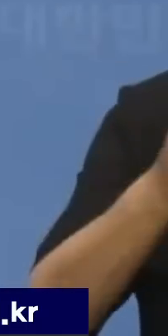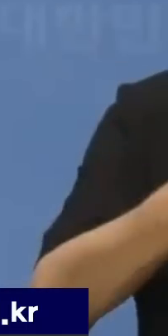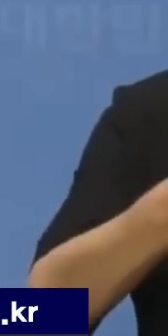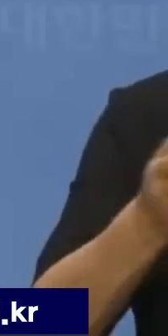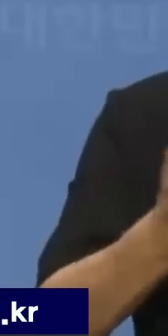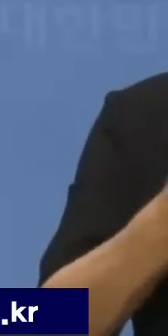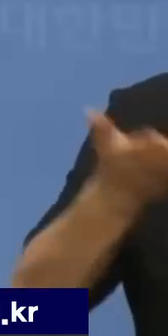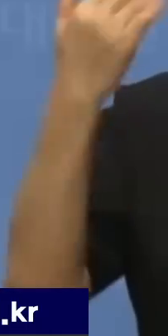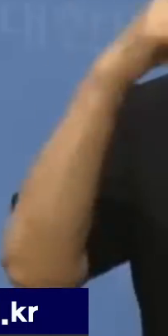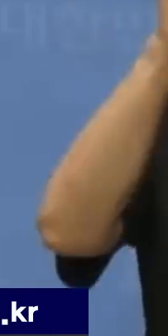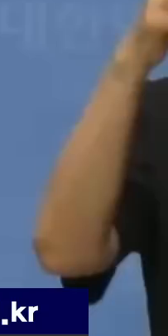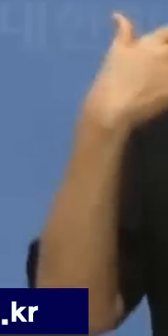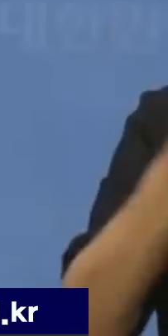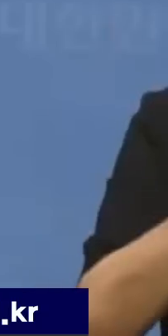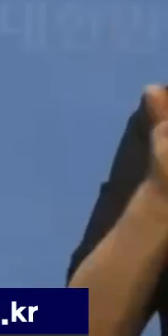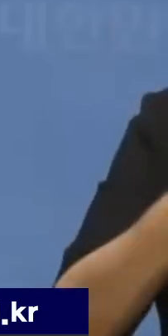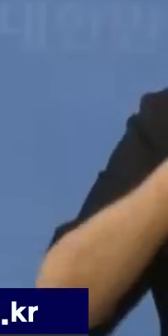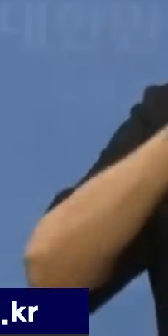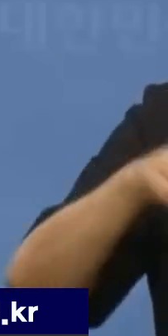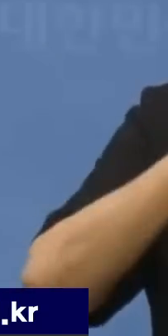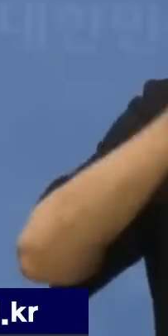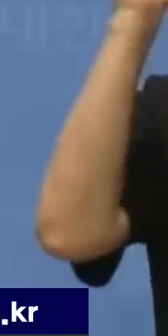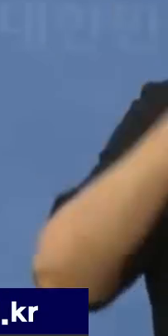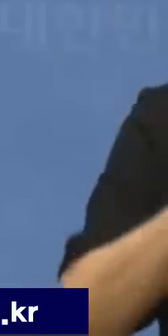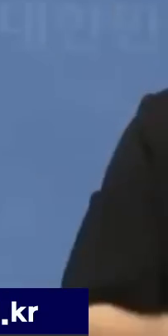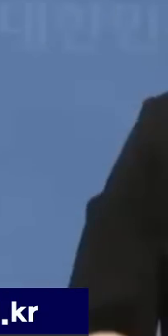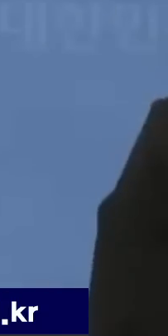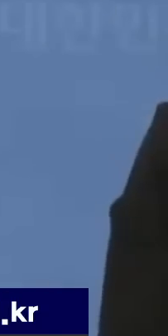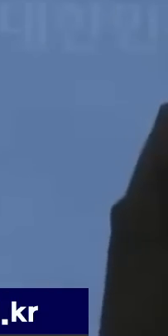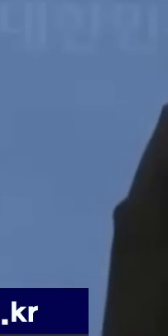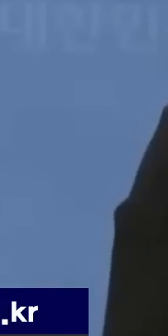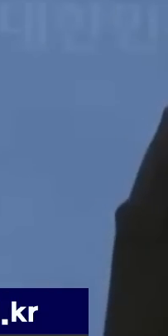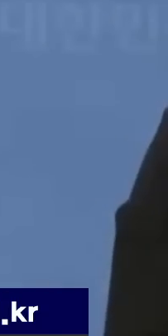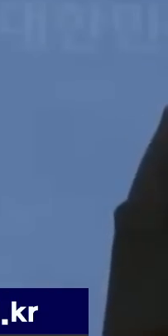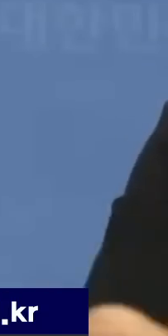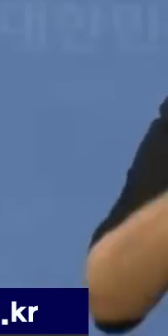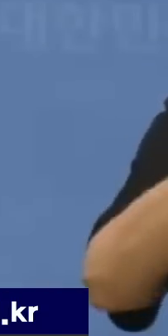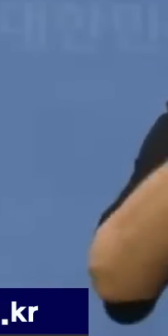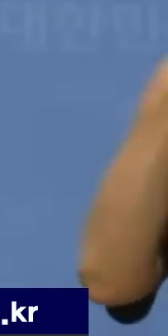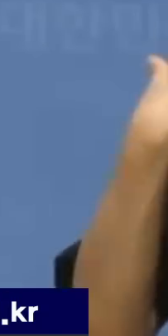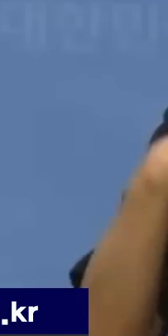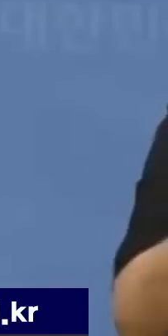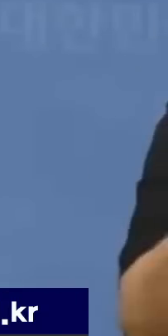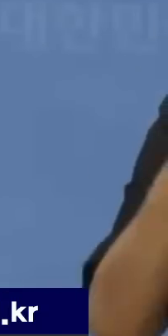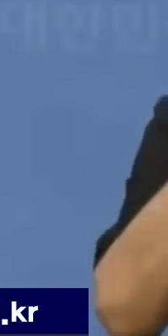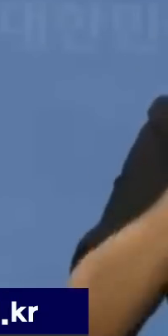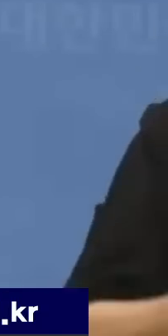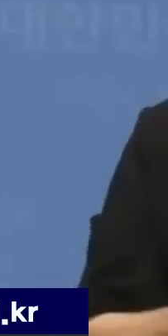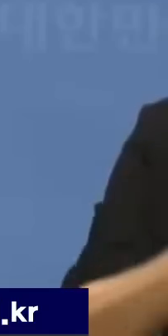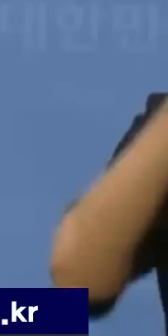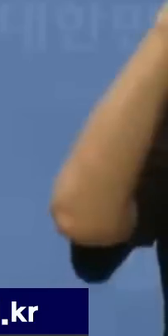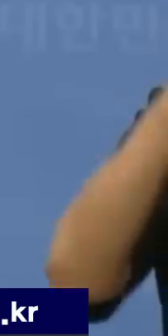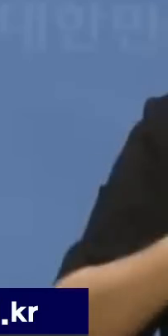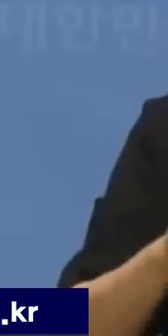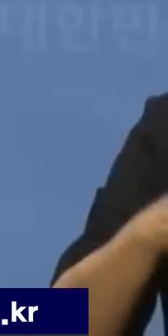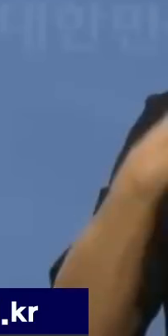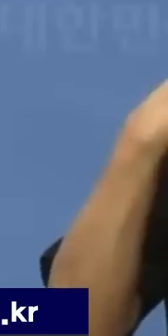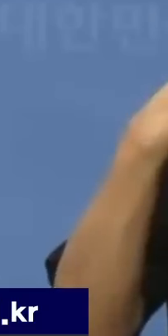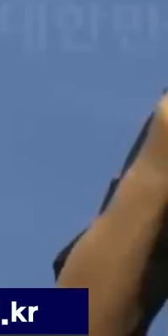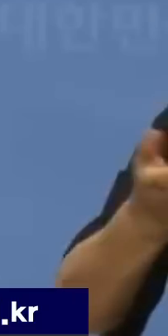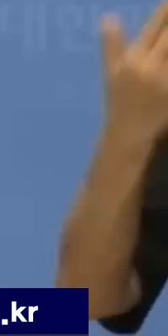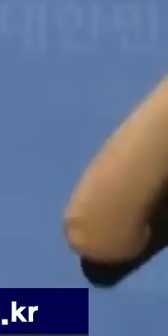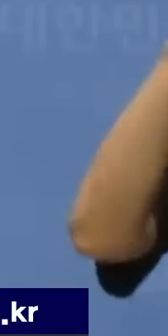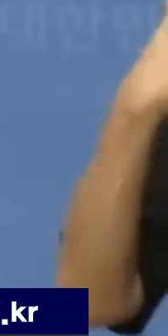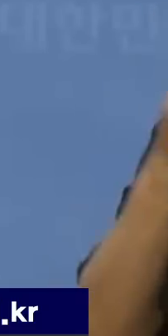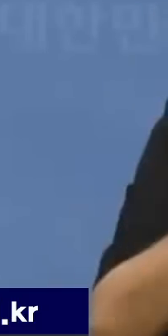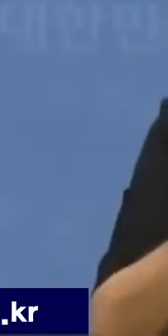여전히 전정부 탓 탈원전적 채탄만 합니다 윤석열 정부 출범한지 1년이 넘었는데 여전히